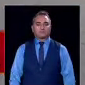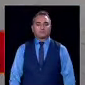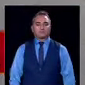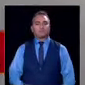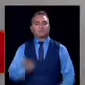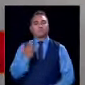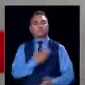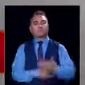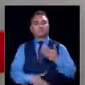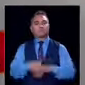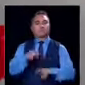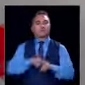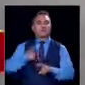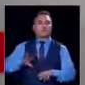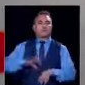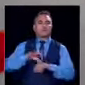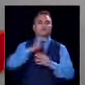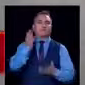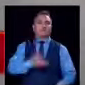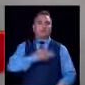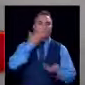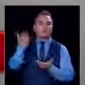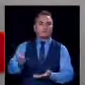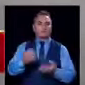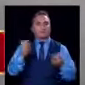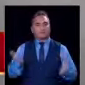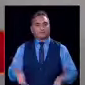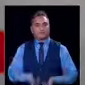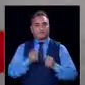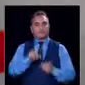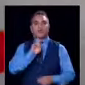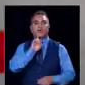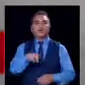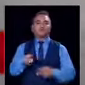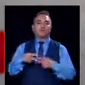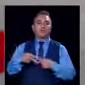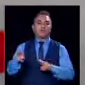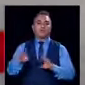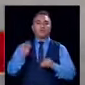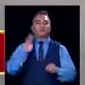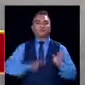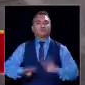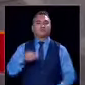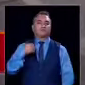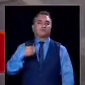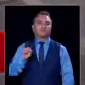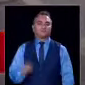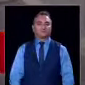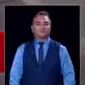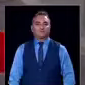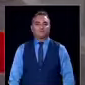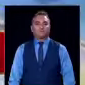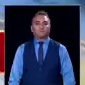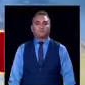Yaralı yeğen hastaneye kaldırıldı. Neyse ki kazayı ucuz atlatmıştı. Amcasını affetti. Ondan şikayetçi olmadı. Bacağında bir